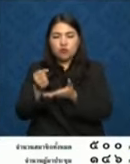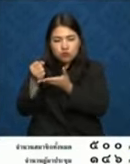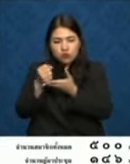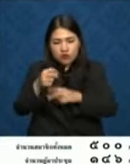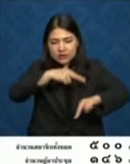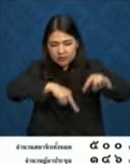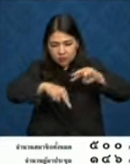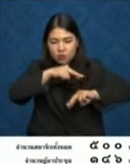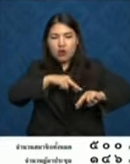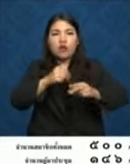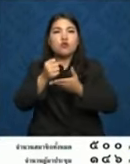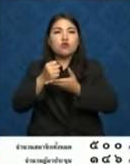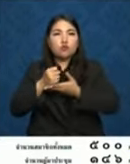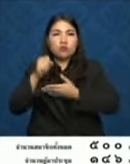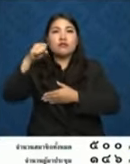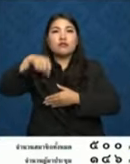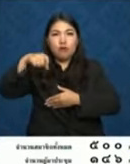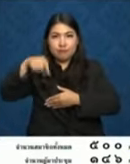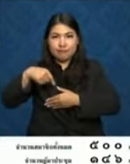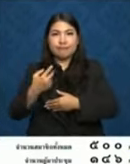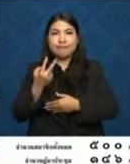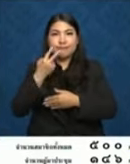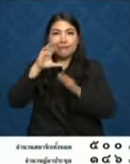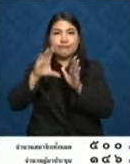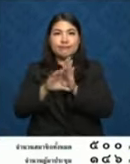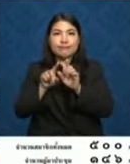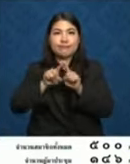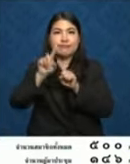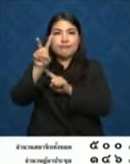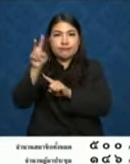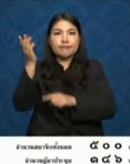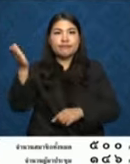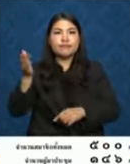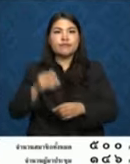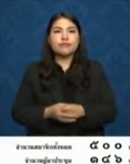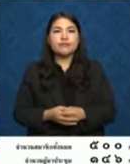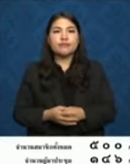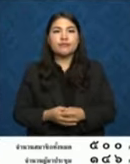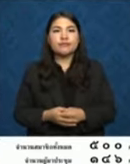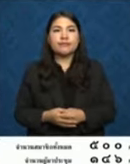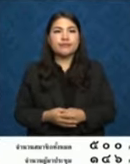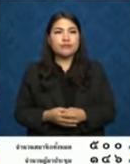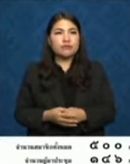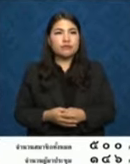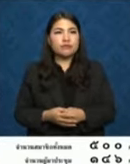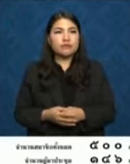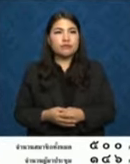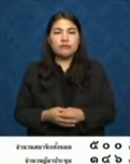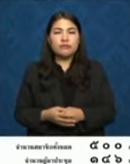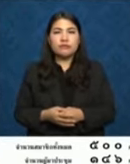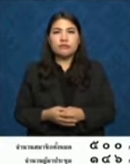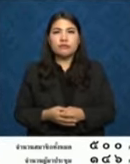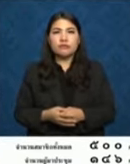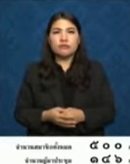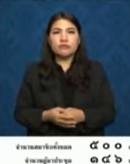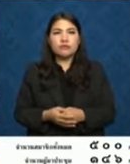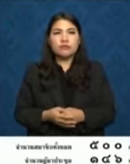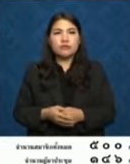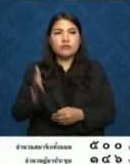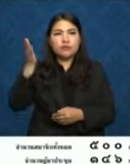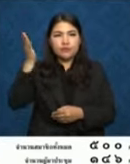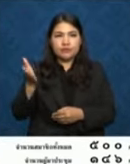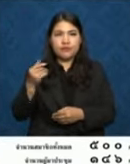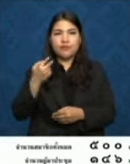ซ่อมให้ด้วยครับขอภาพไซต์ที่สองครับครับโป๊ะเรือที่ตลาดอิงน้ำสามโคกนะซึ่งเป็นแหล่งท่องเที่ยว